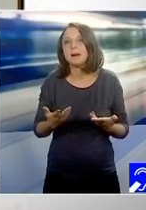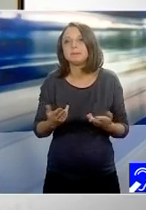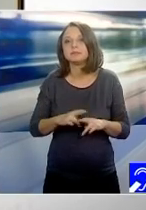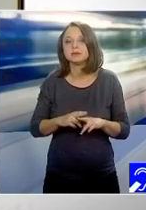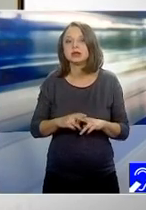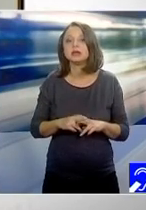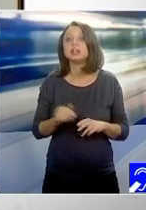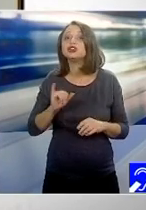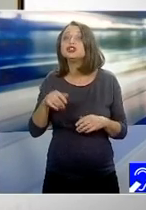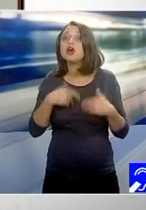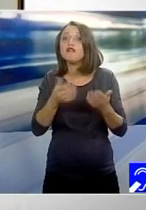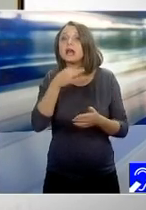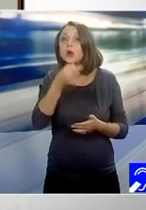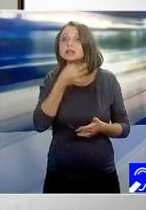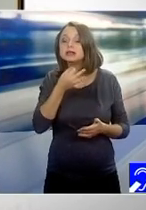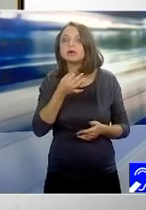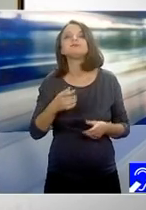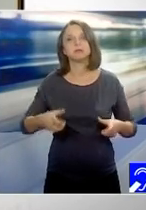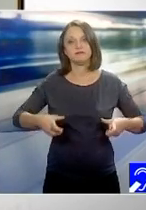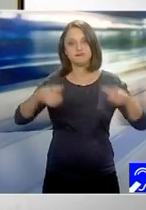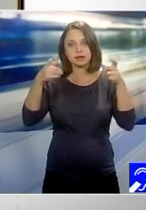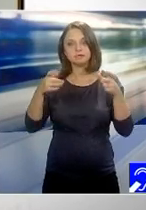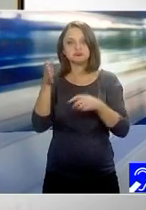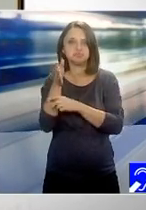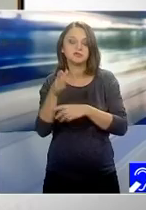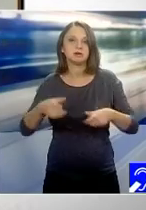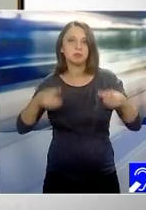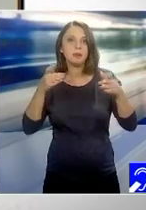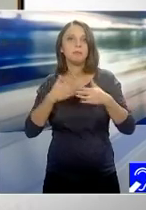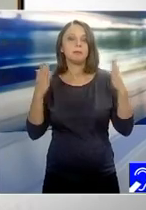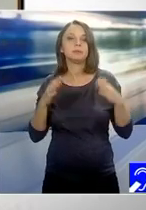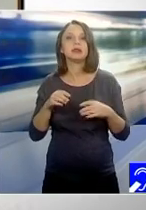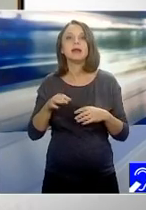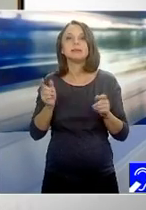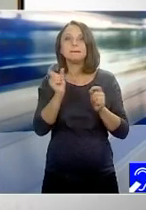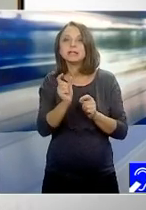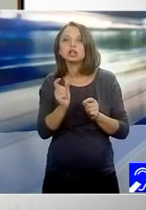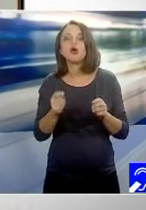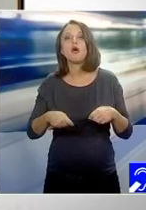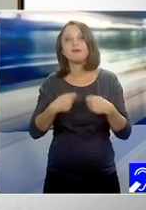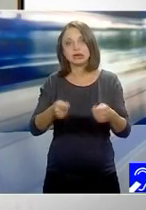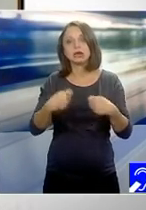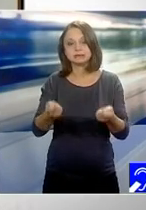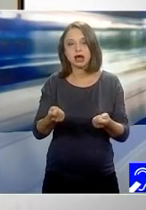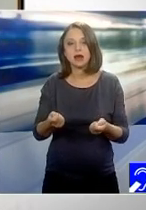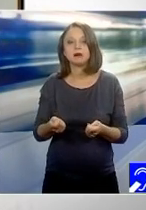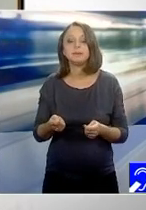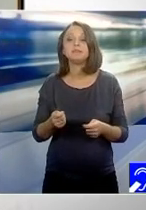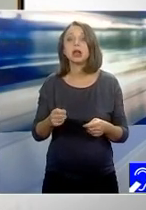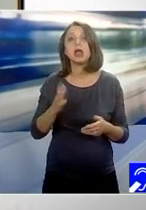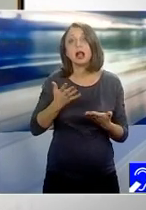Din partea instituțiilor de microfinanțare, care la rândul lor sunt finanțate de Uniunea